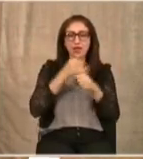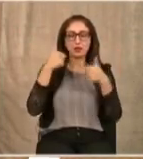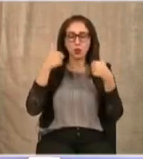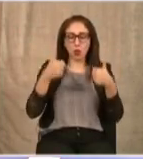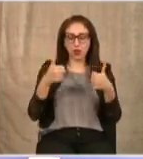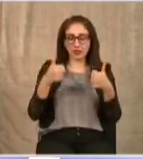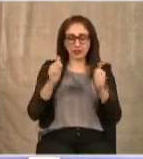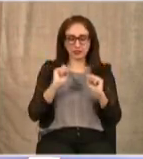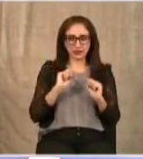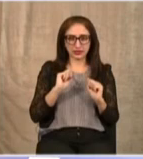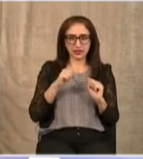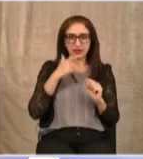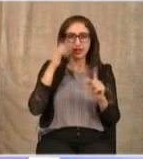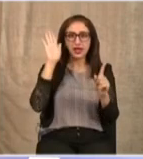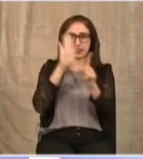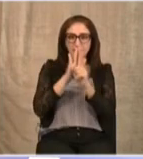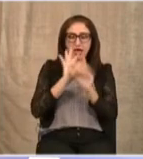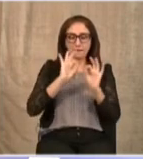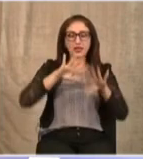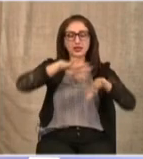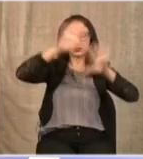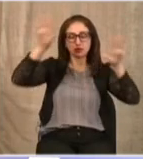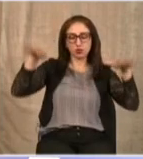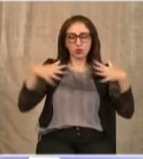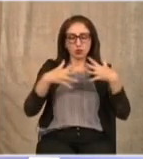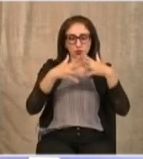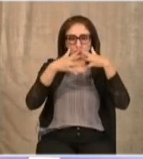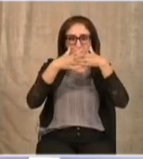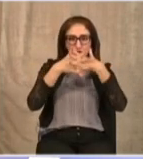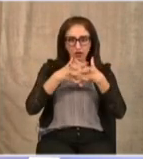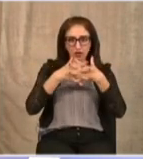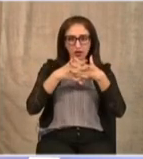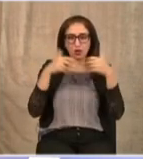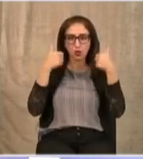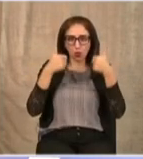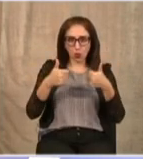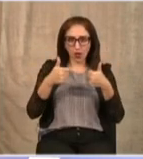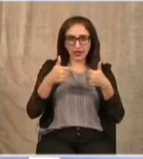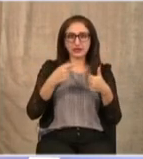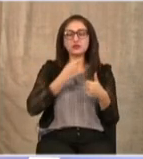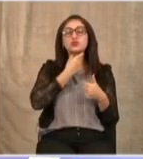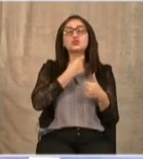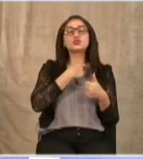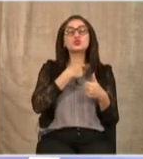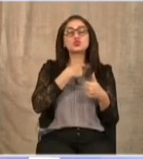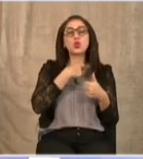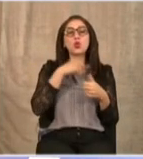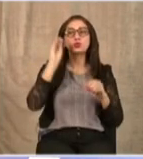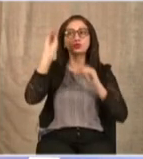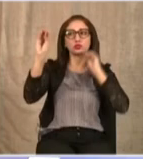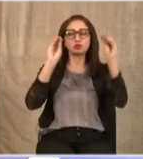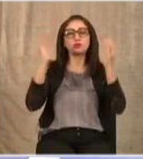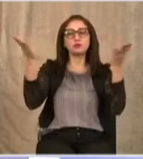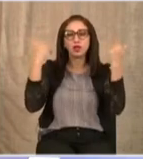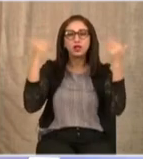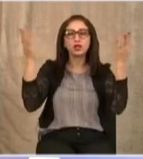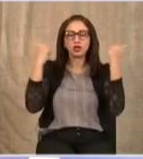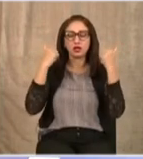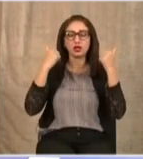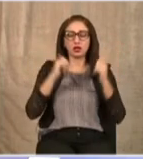بتتويج هذا الدعم بالمشاركه الايجابيه في التصويت والدعوه اليه